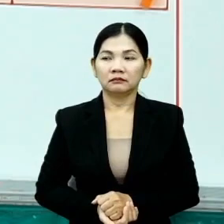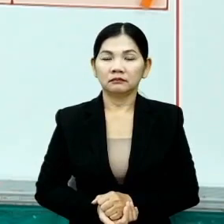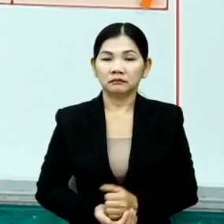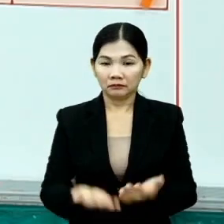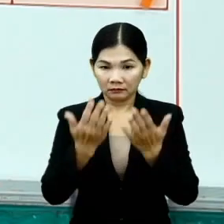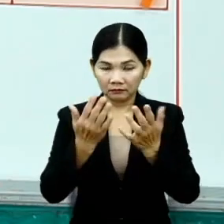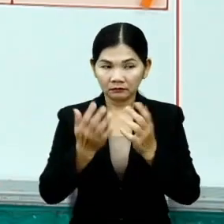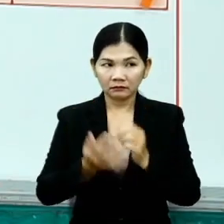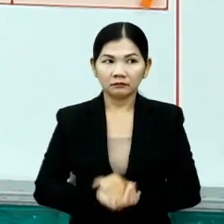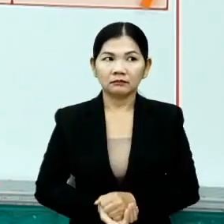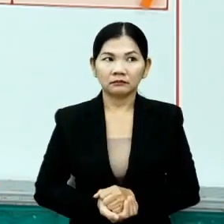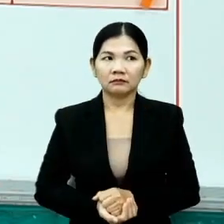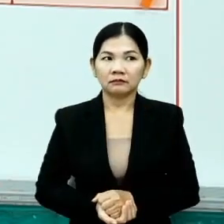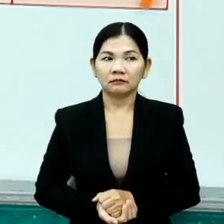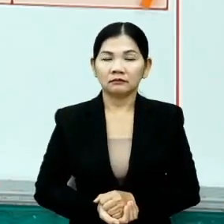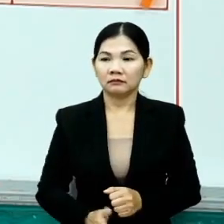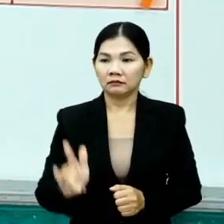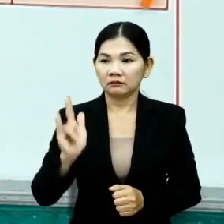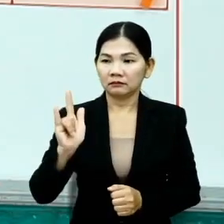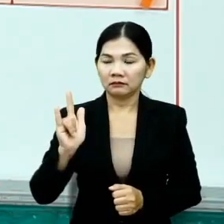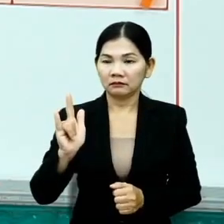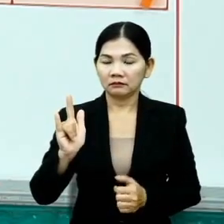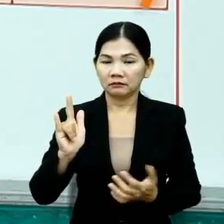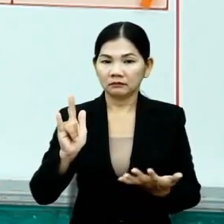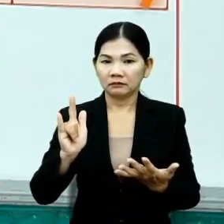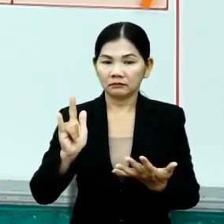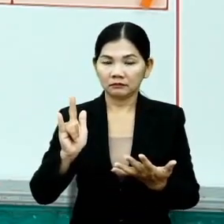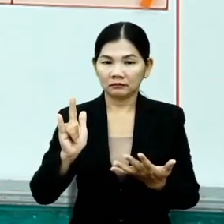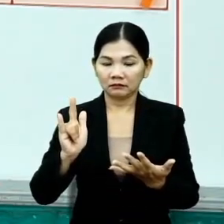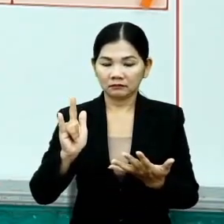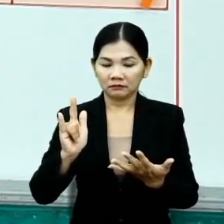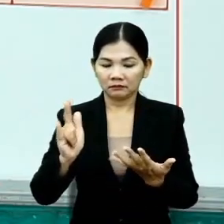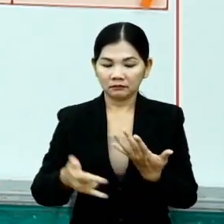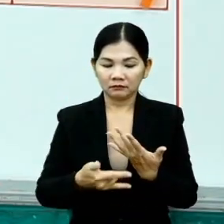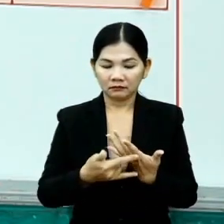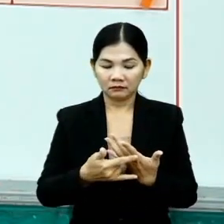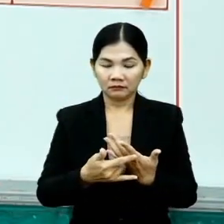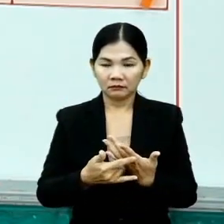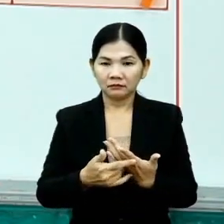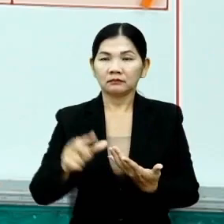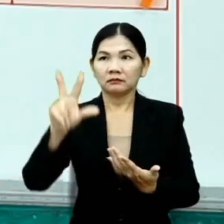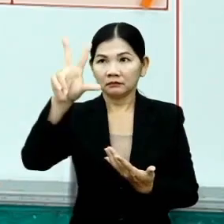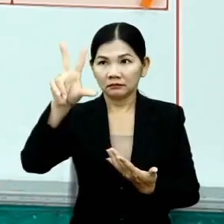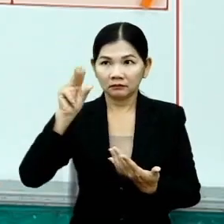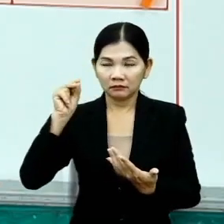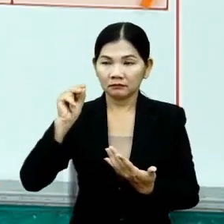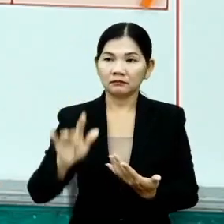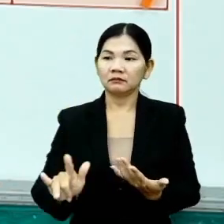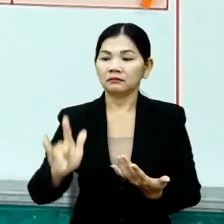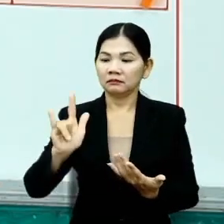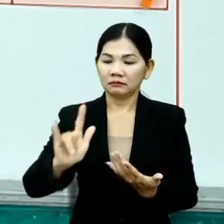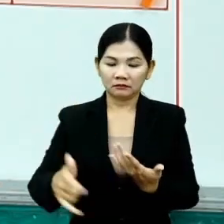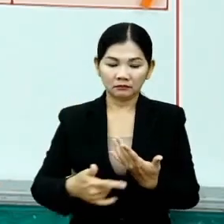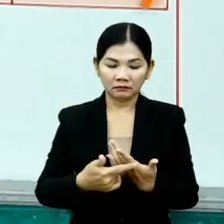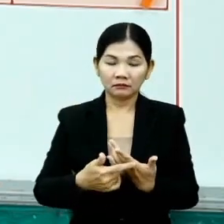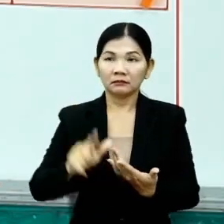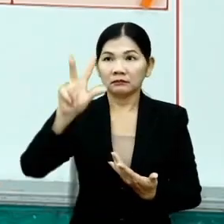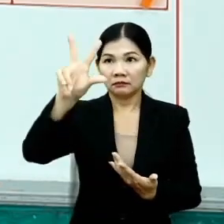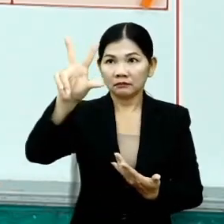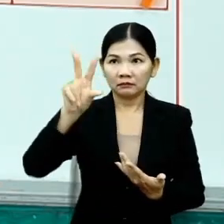tiếng toán bó é bẻ bó